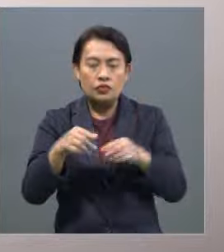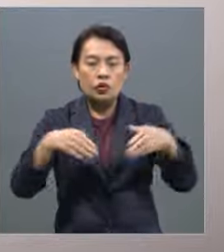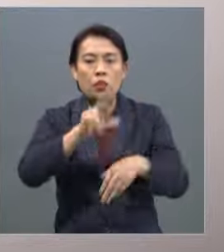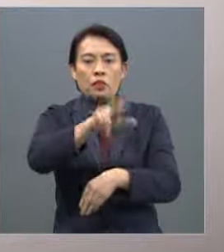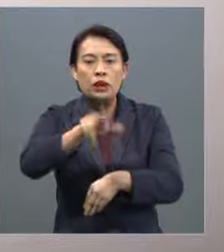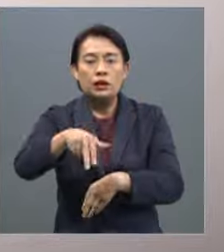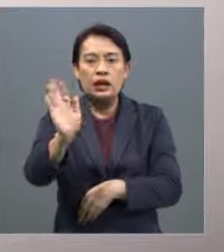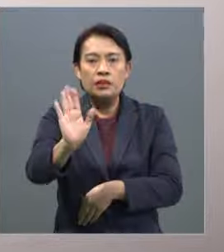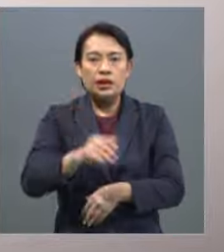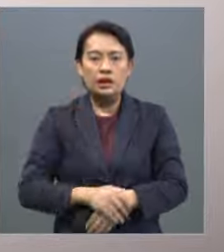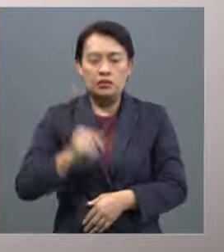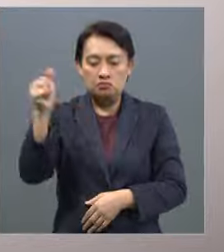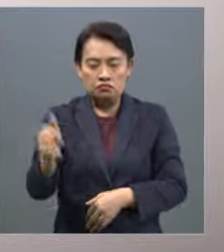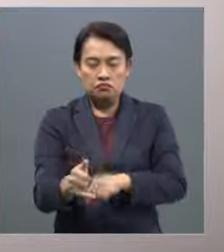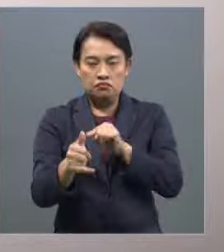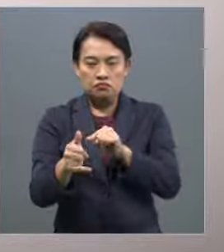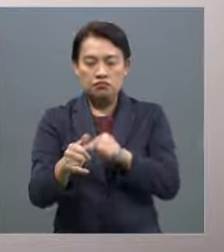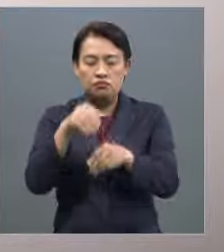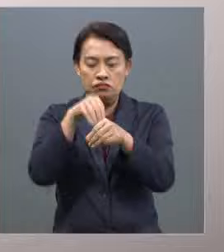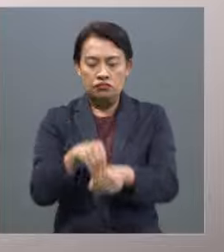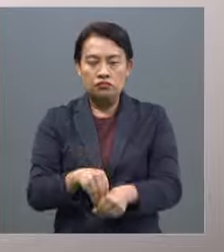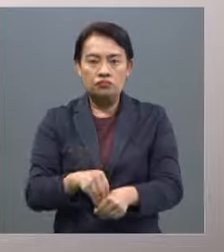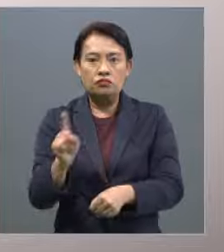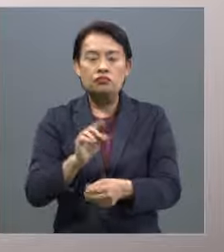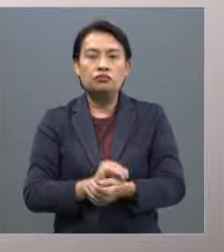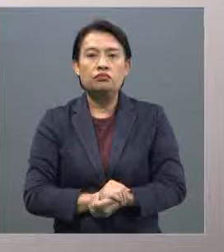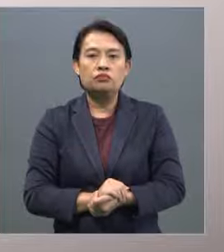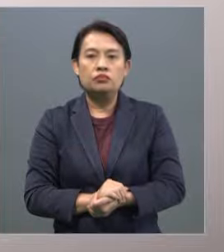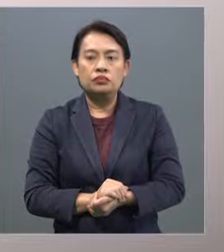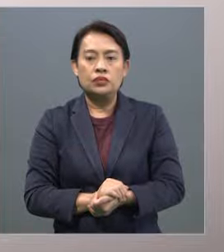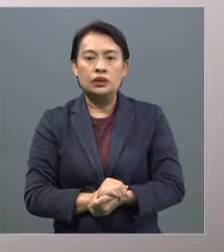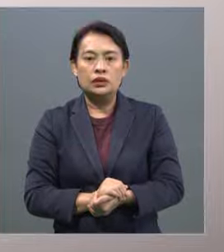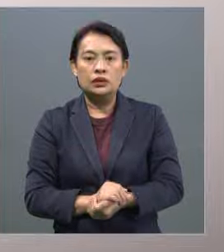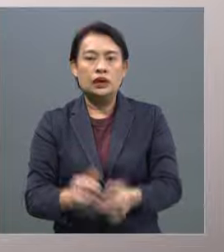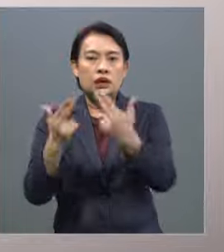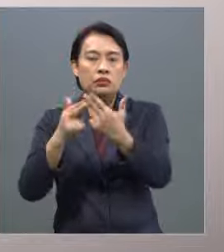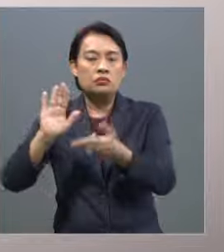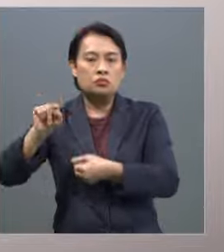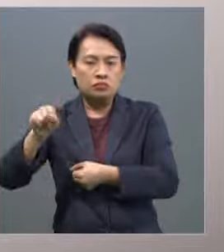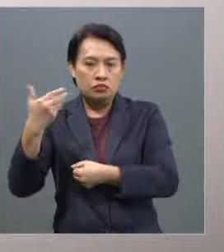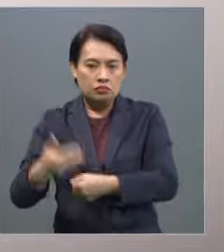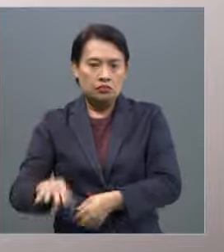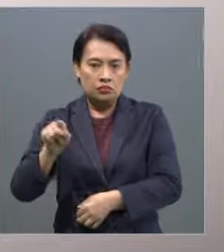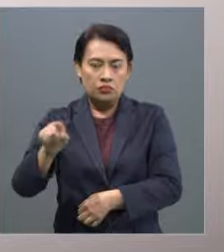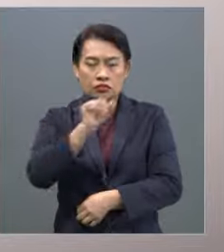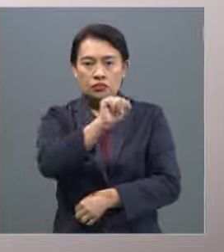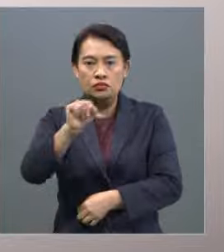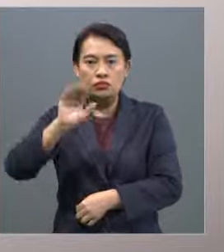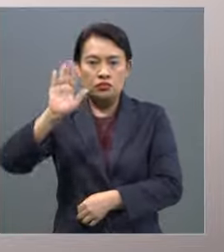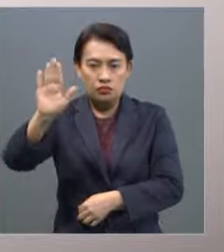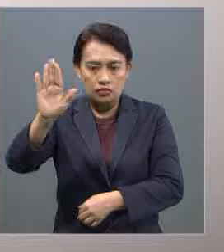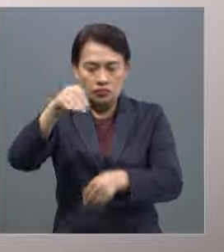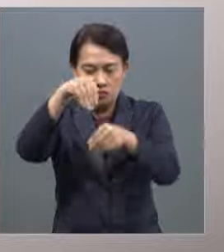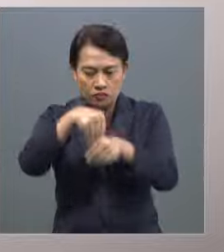ที่เาห้ามเพื่อไทยแต่ร้อยเอกธรรมนัสอยู่พลังประชารัฐไงใชแต่ว่าเป็นสสในสภาใช่มออ้าถ้ามองในมุมเอ่ะมันก็